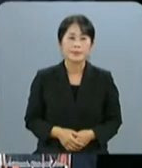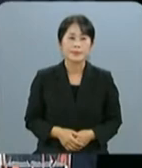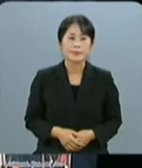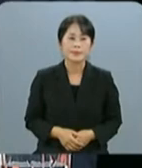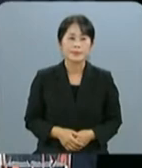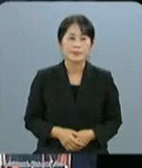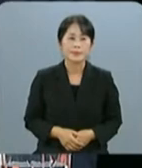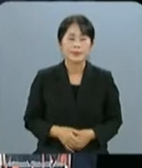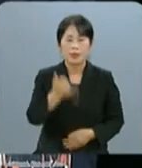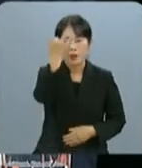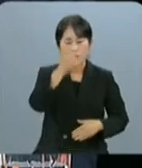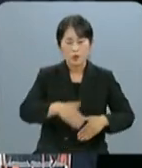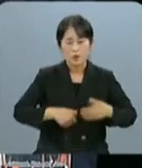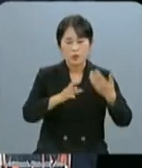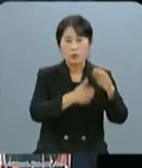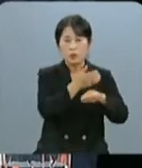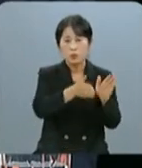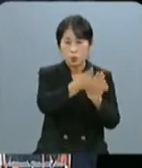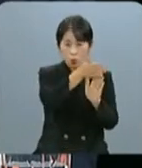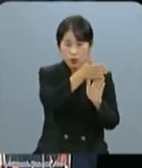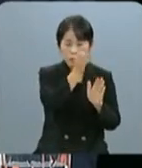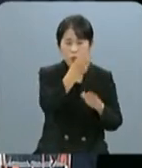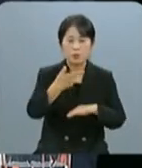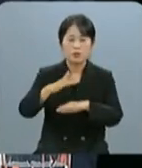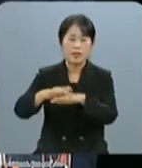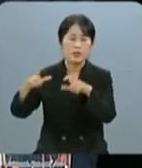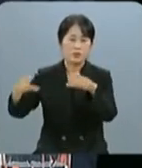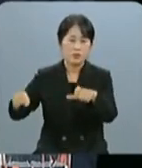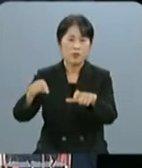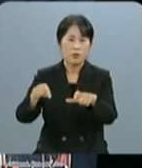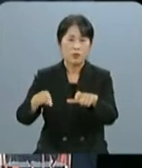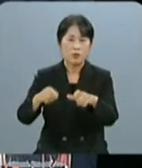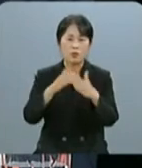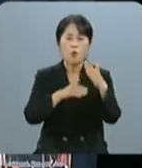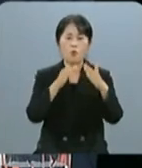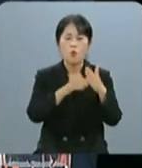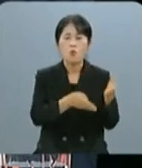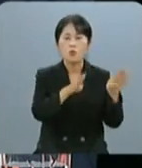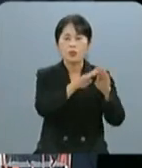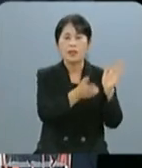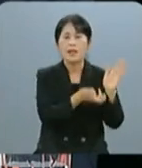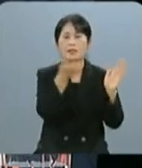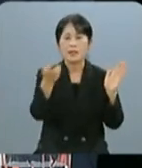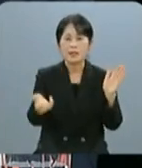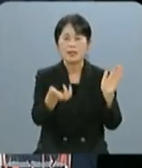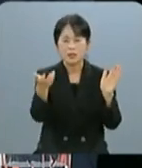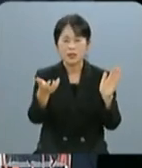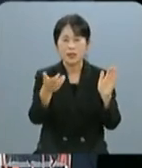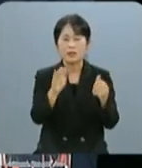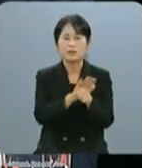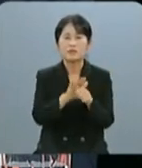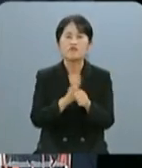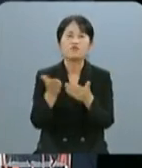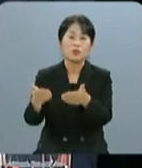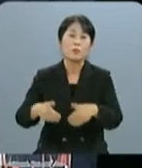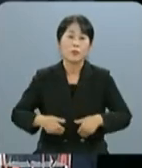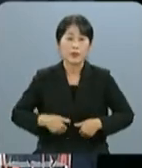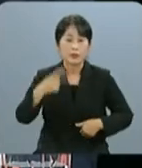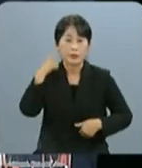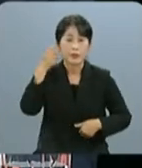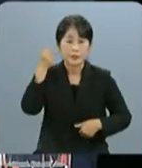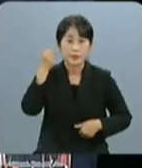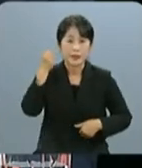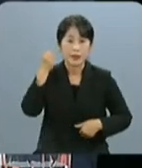충남 혁신도시뿐만 아니라 대전에도 좀 공공기관 이전할 때 좀 배려를 해야 된다고 생각하고